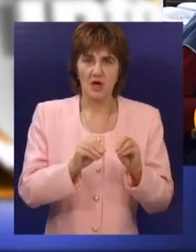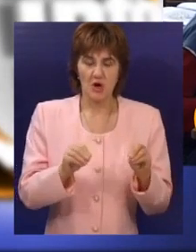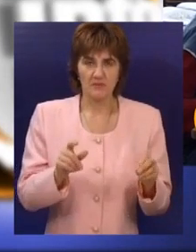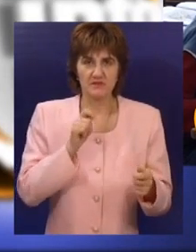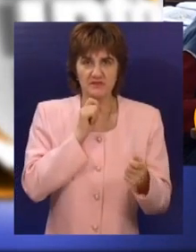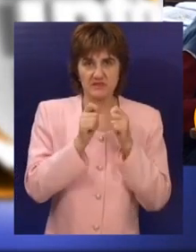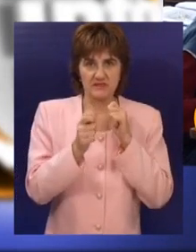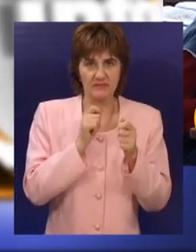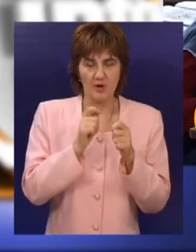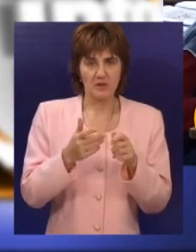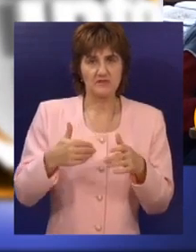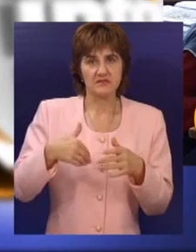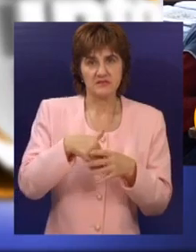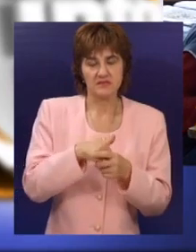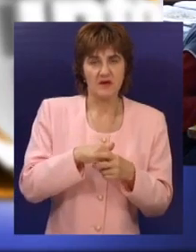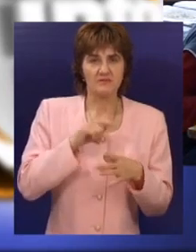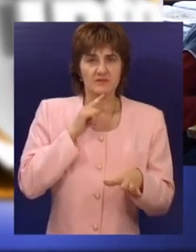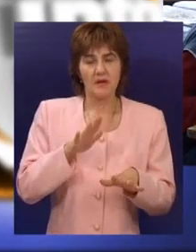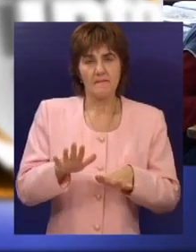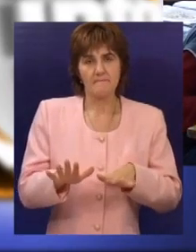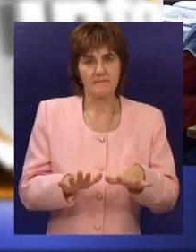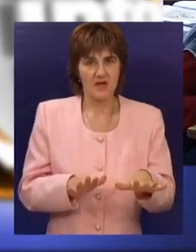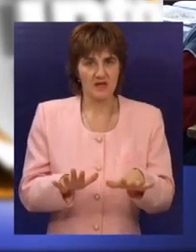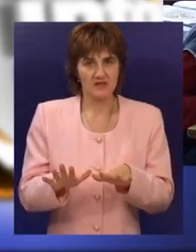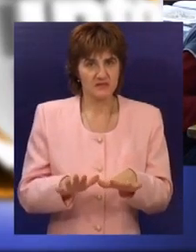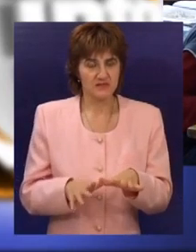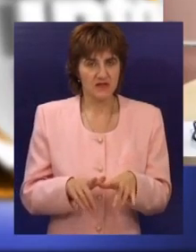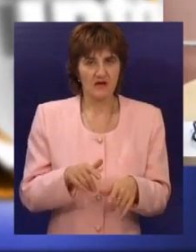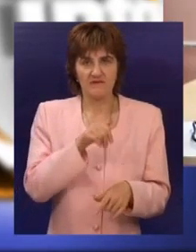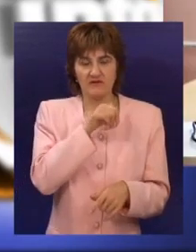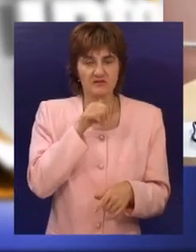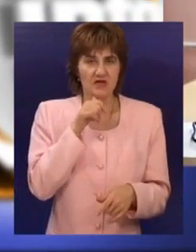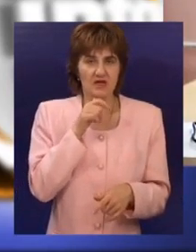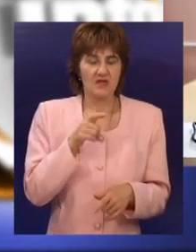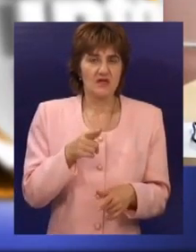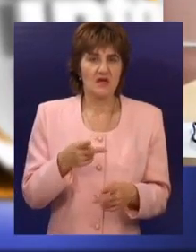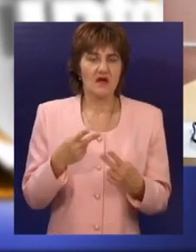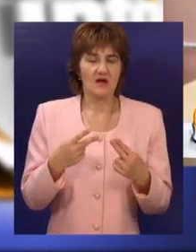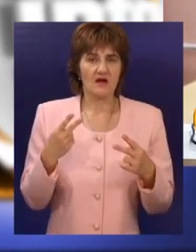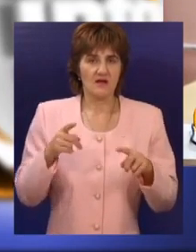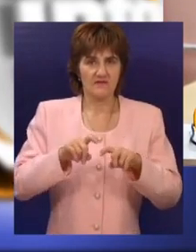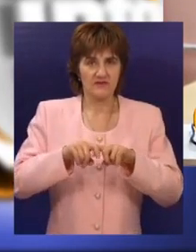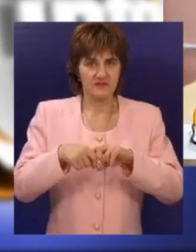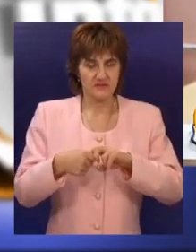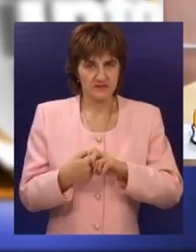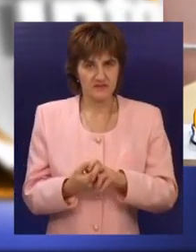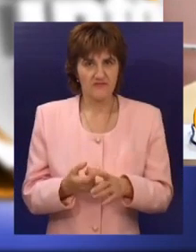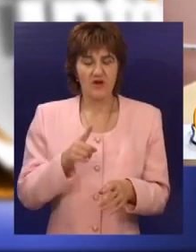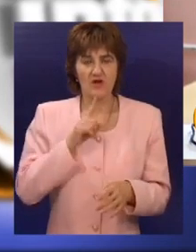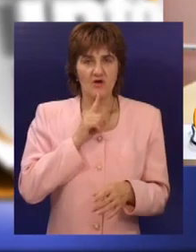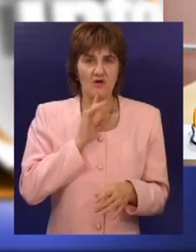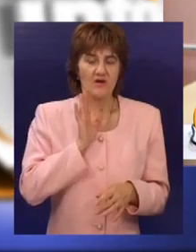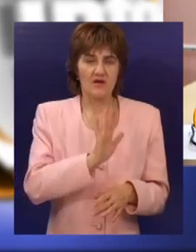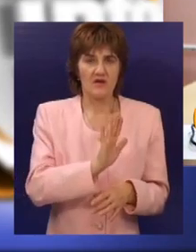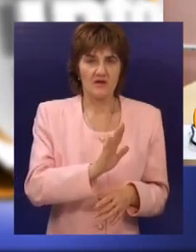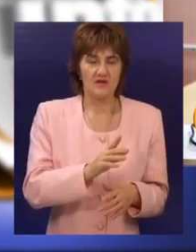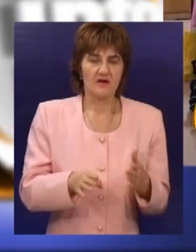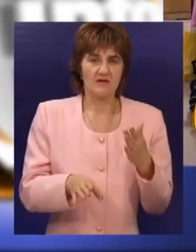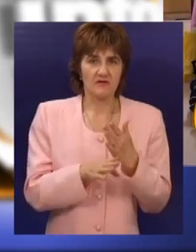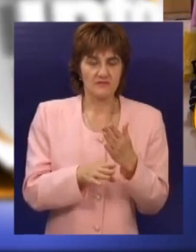Kiselički, u sporazumu između zaposlenih u prosveti i ministarstva ključnu ulogu je odigrala stalna konferencija gradova i opština koja je bila